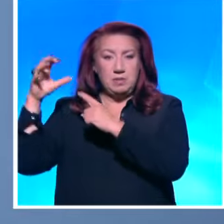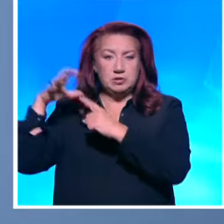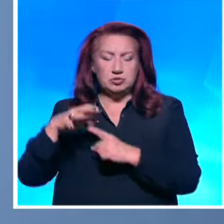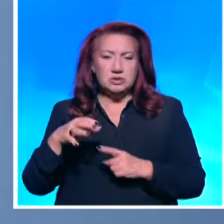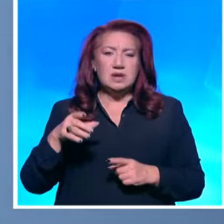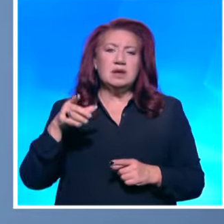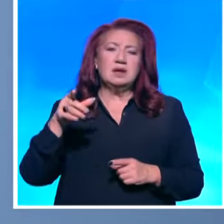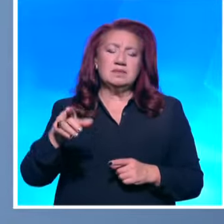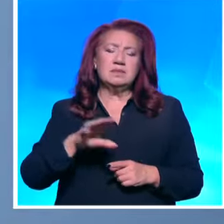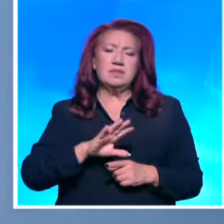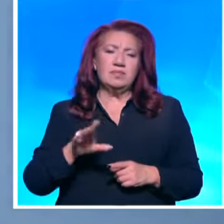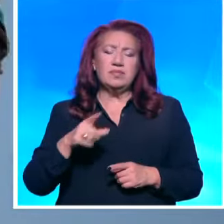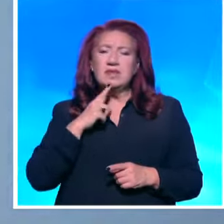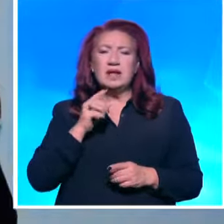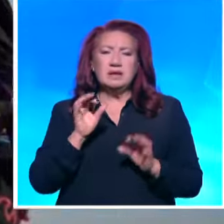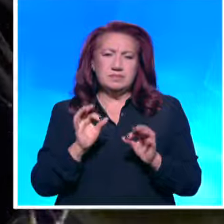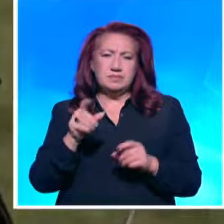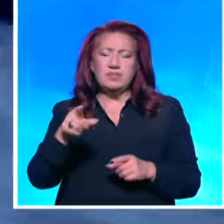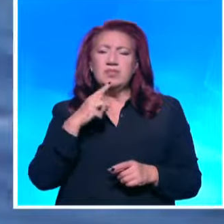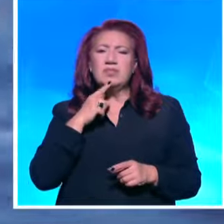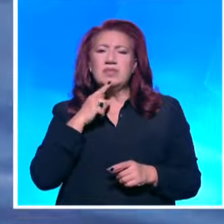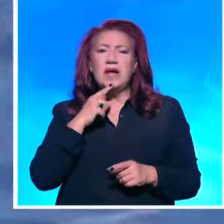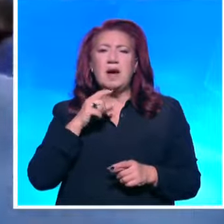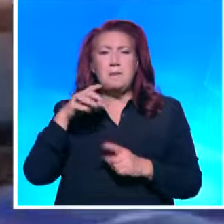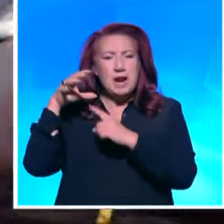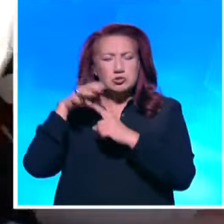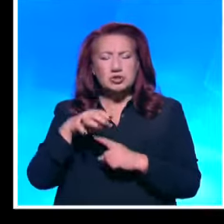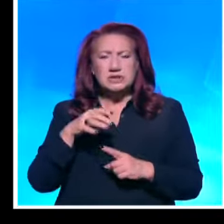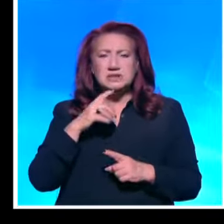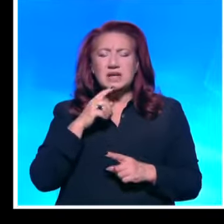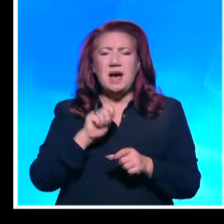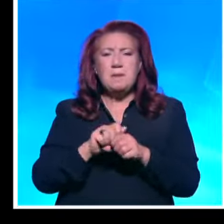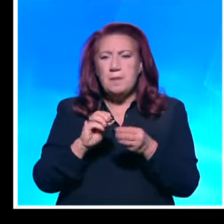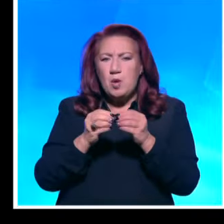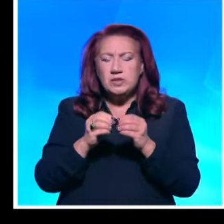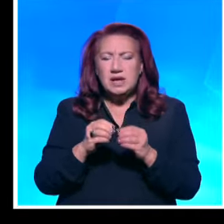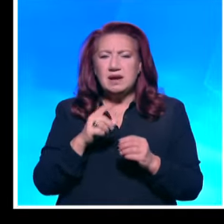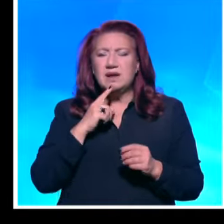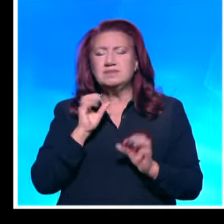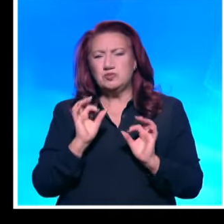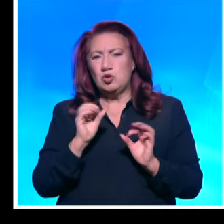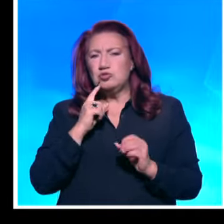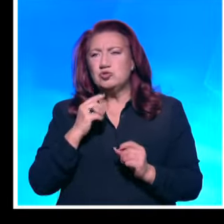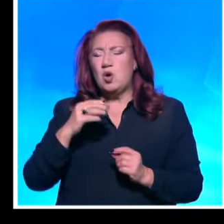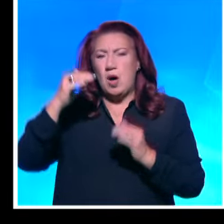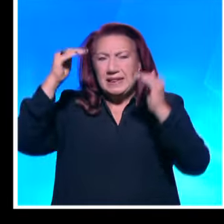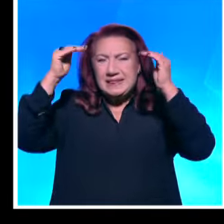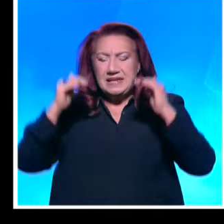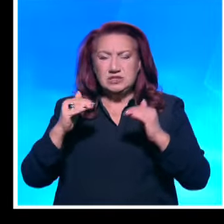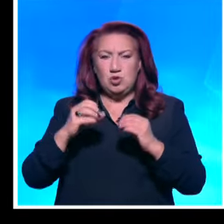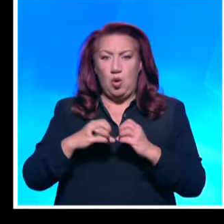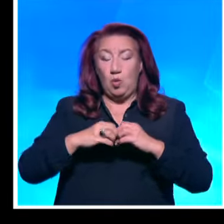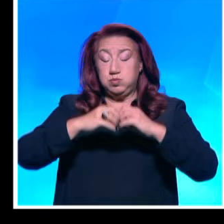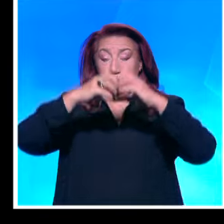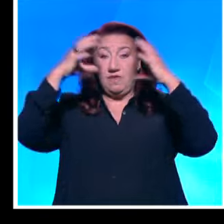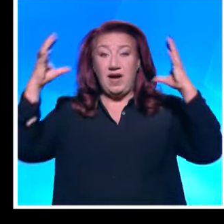неутрализират защитите да се отварят на по-ниска височина. По данни на прокуратурата, една от причините е точно ниската височина, от която са